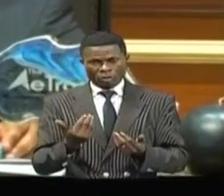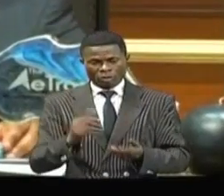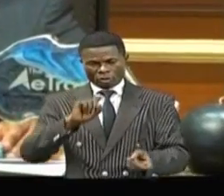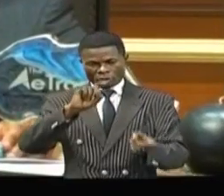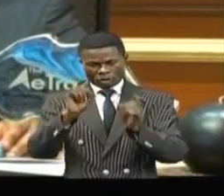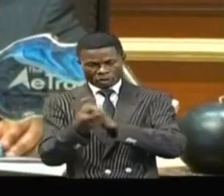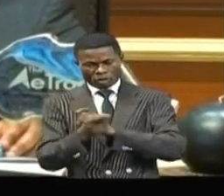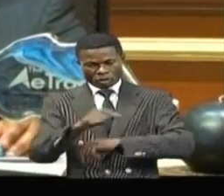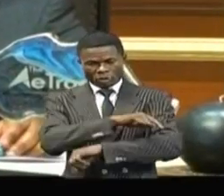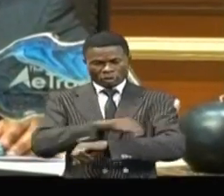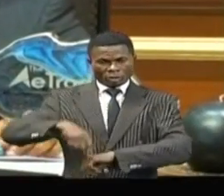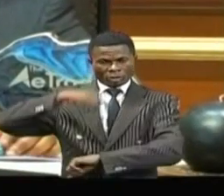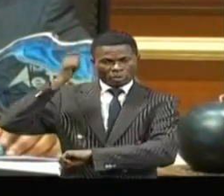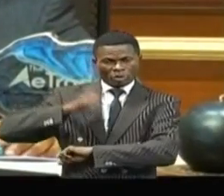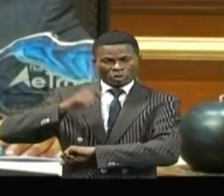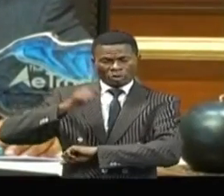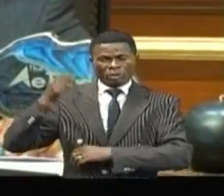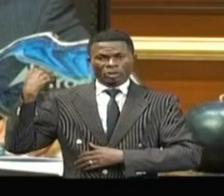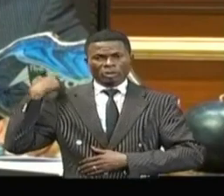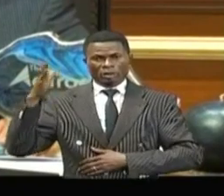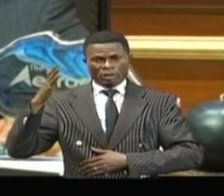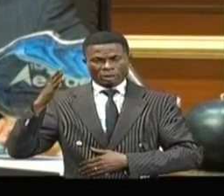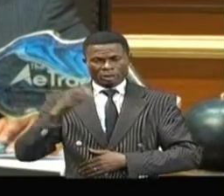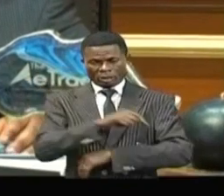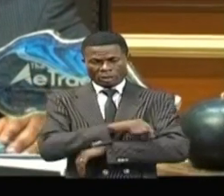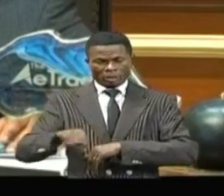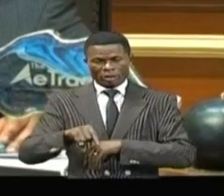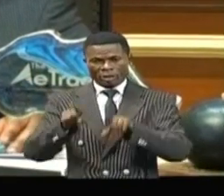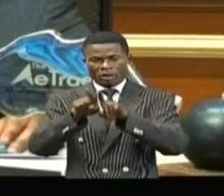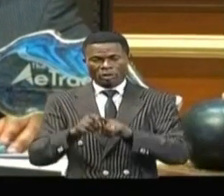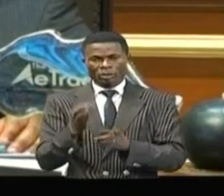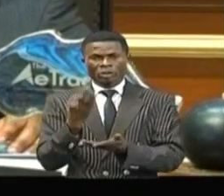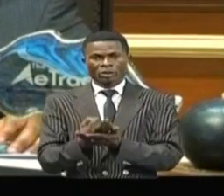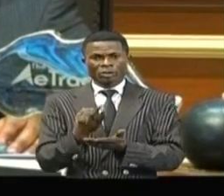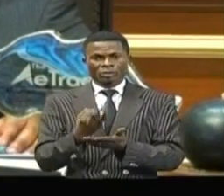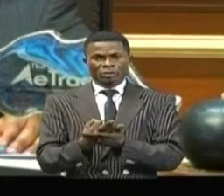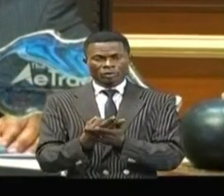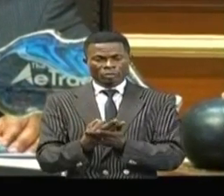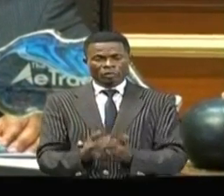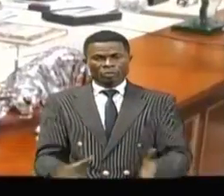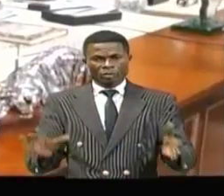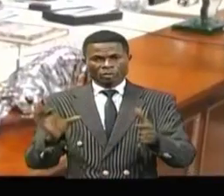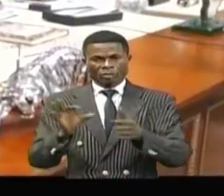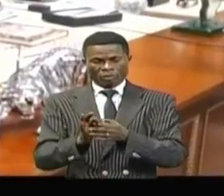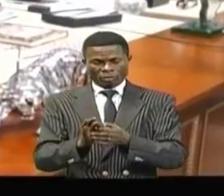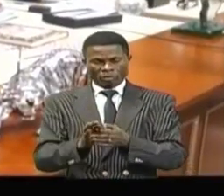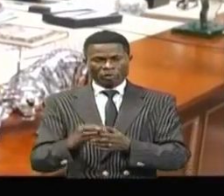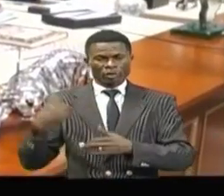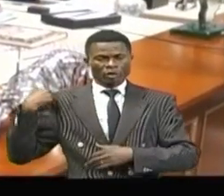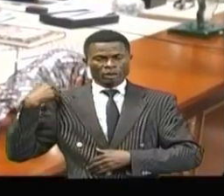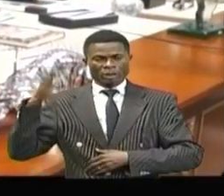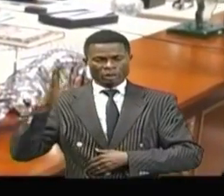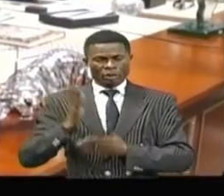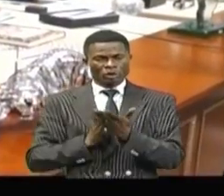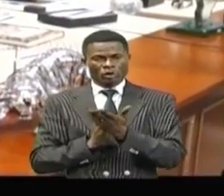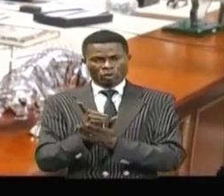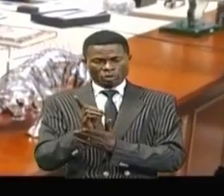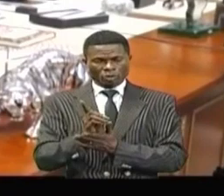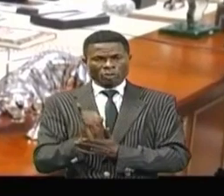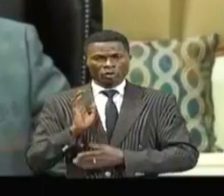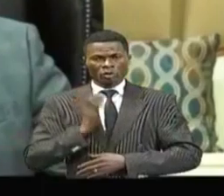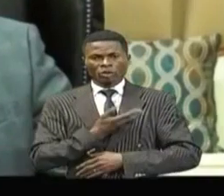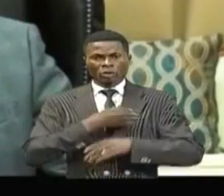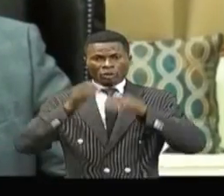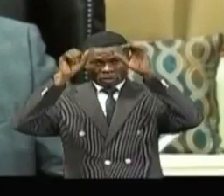la magistrature judiciaire, administrative et financière afin de consolider l'état de droit, le président de la République